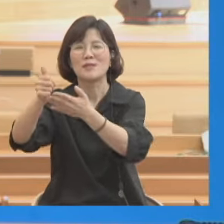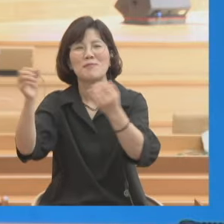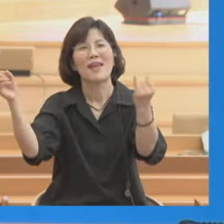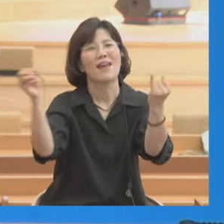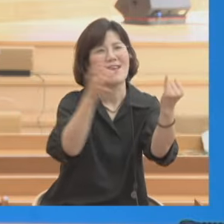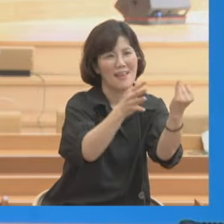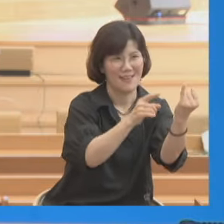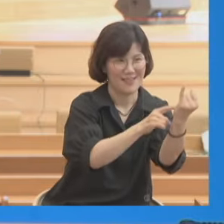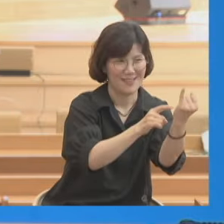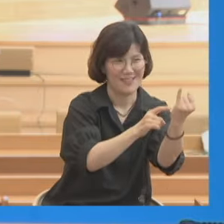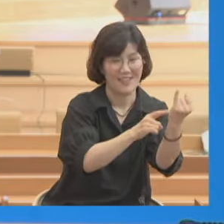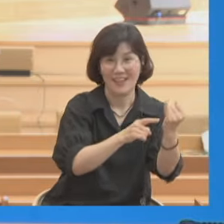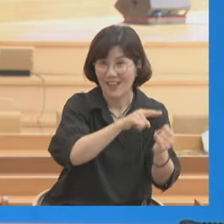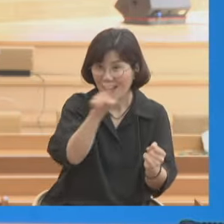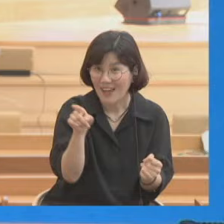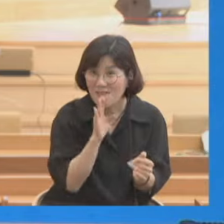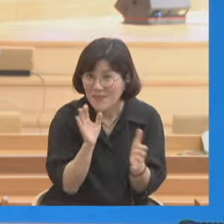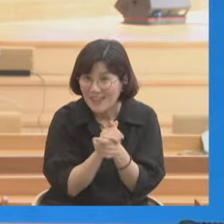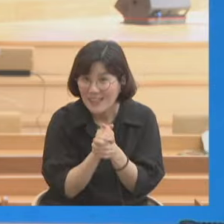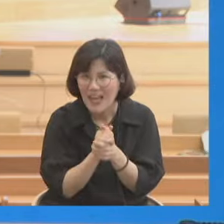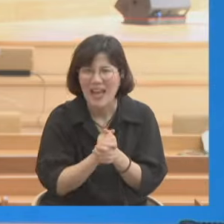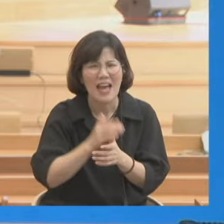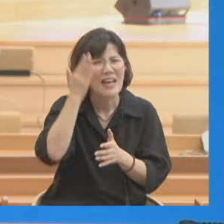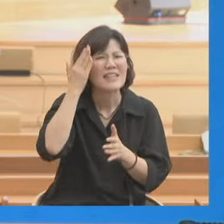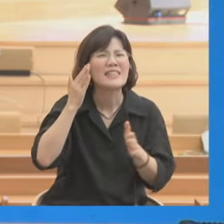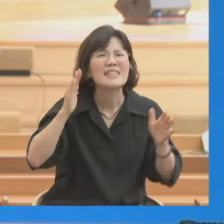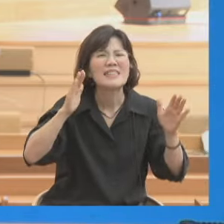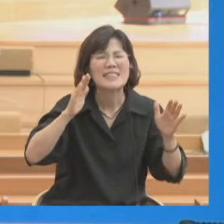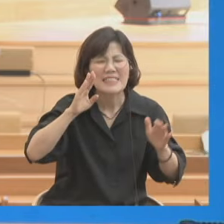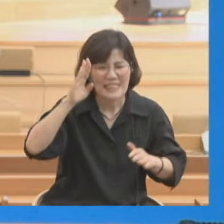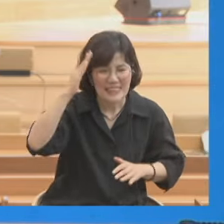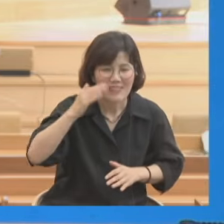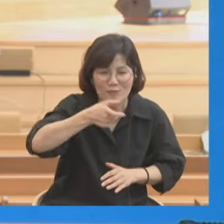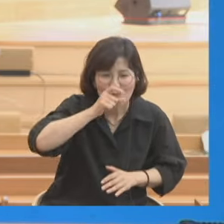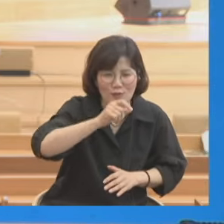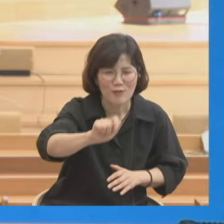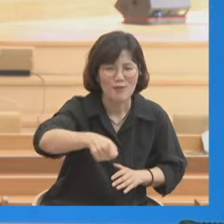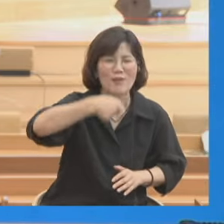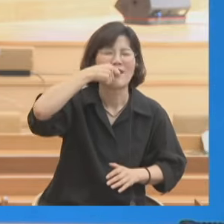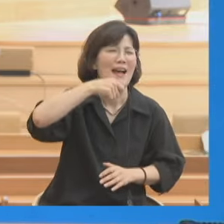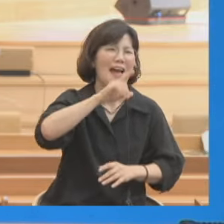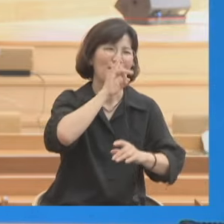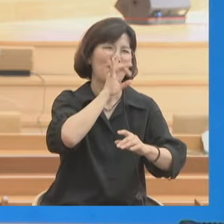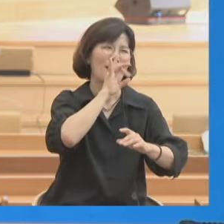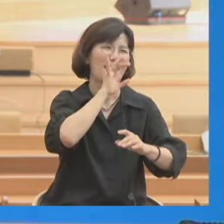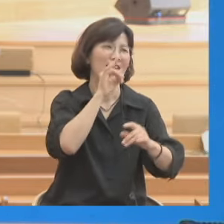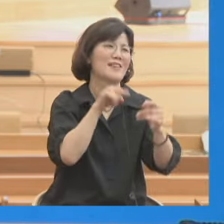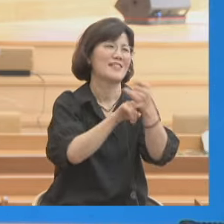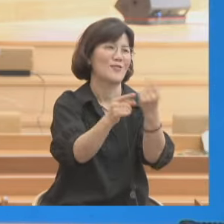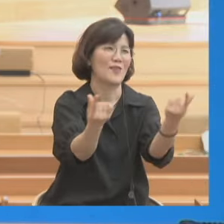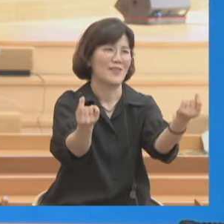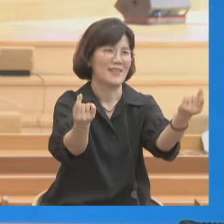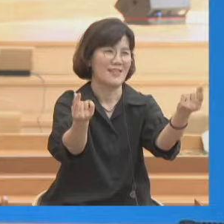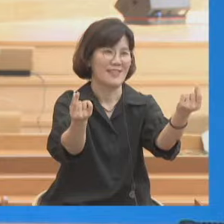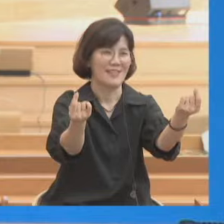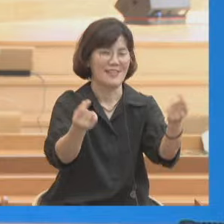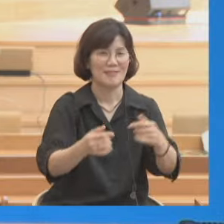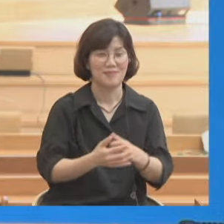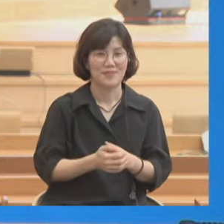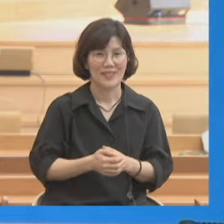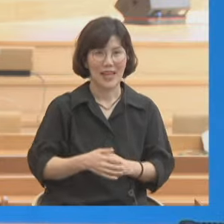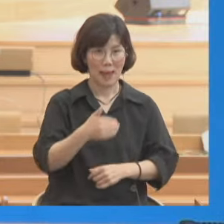것입니다. 아멘이십니까? 아멘. 흙탕물로는 안 된다. 그걸로는 안 된다. 그만. 여러분 만족이 얘기가